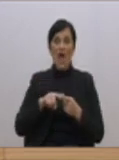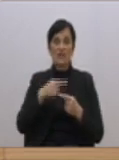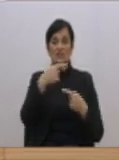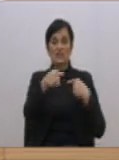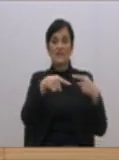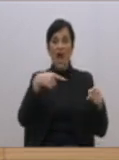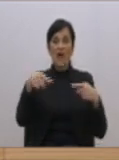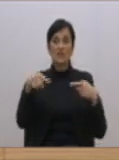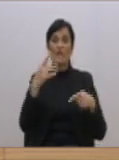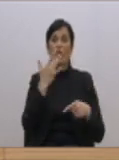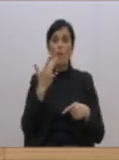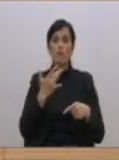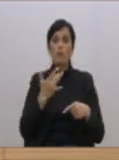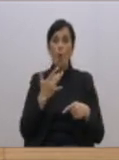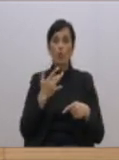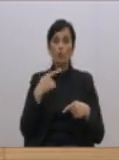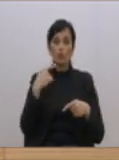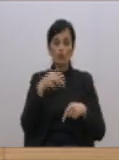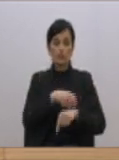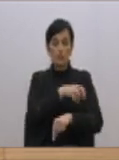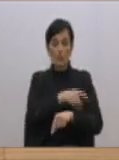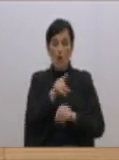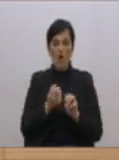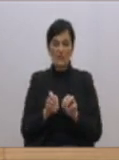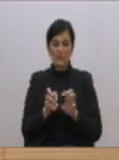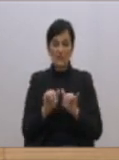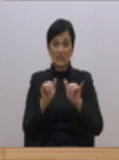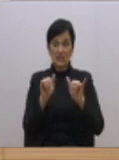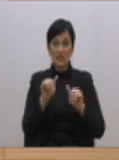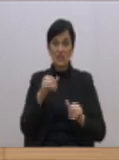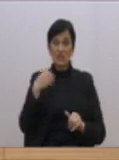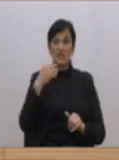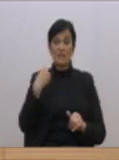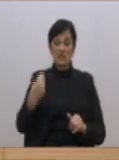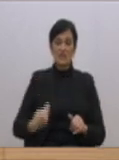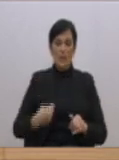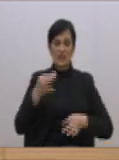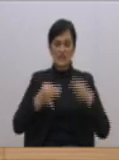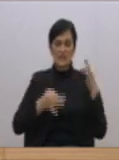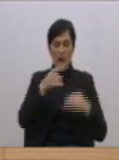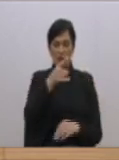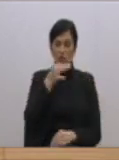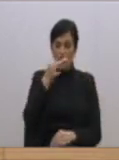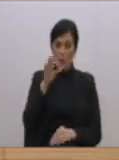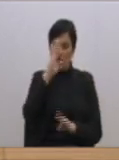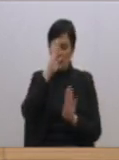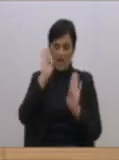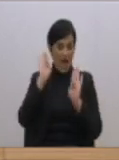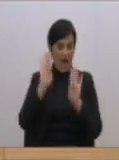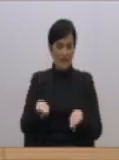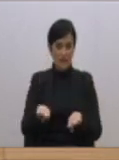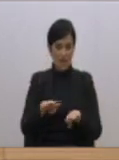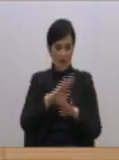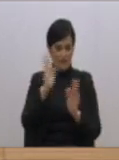swa. Politicuri subiectebio. Sasamartlom, Githra, Strasburgi, Sasamartlom, Rom, Tavi, Dane, Botajan,